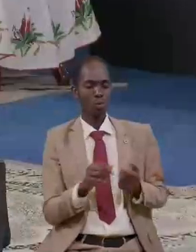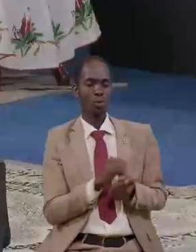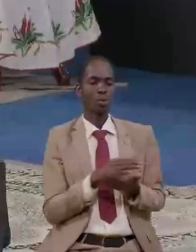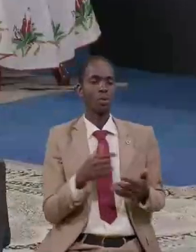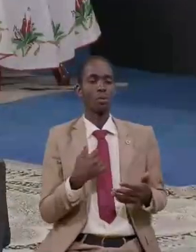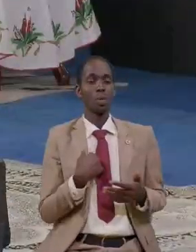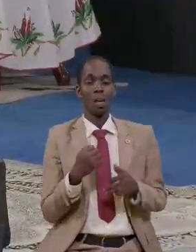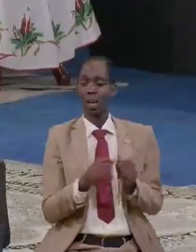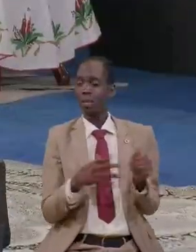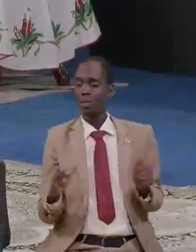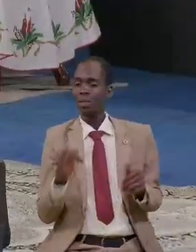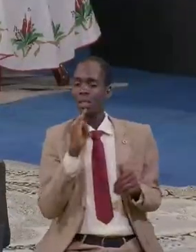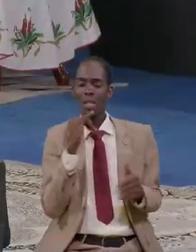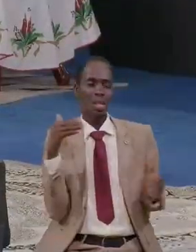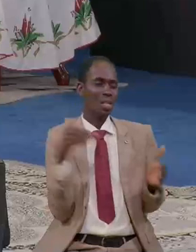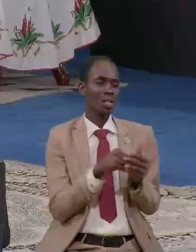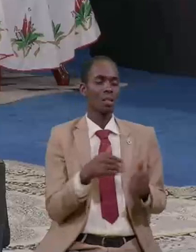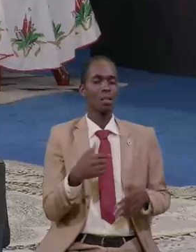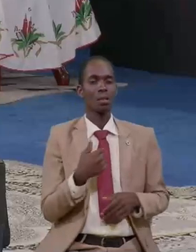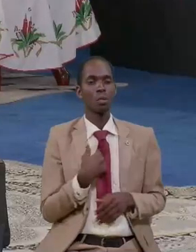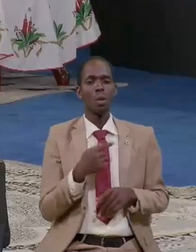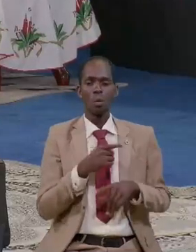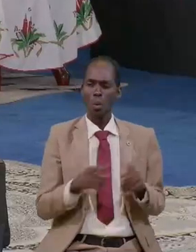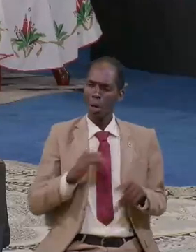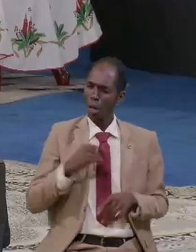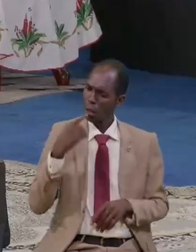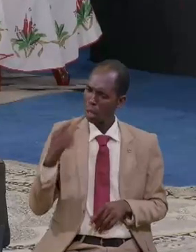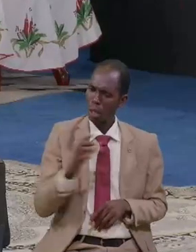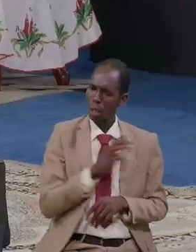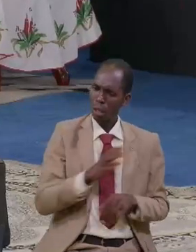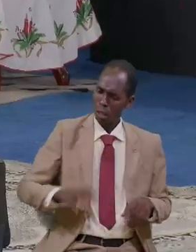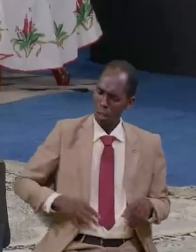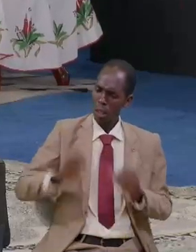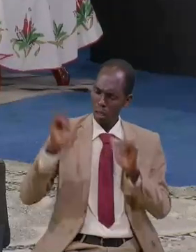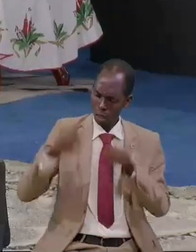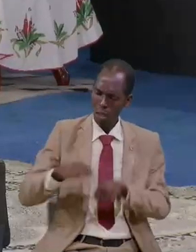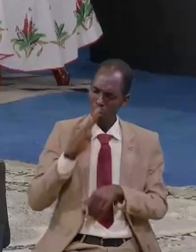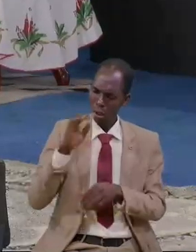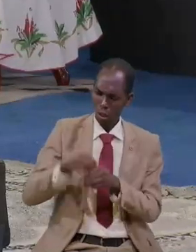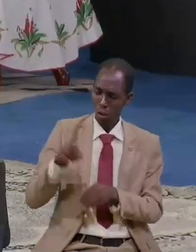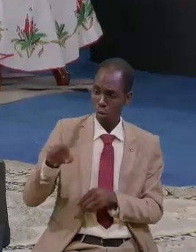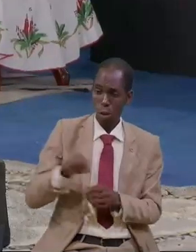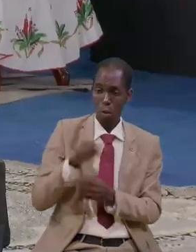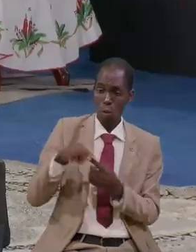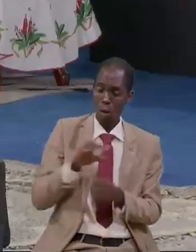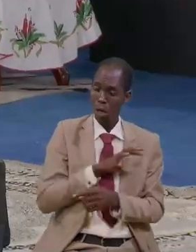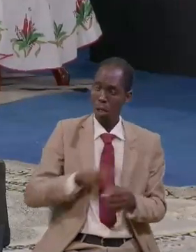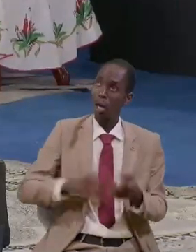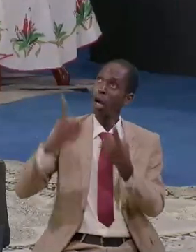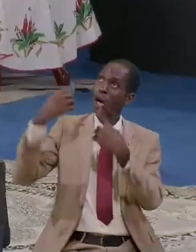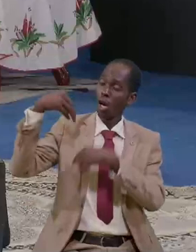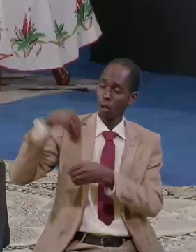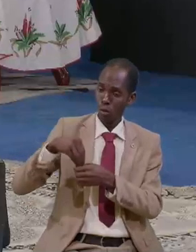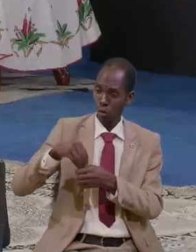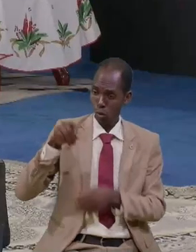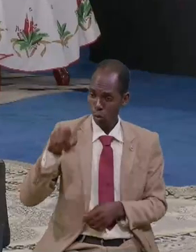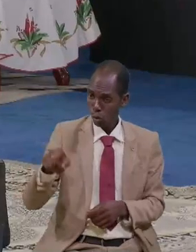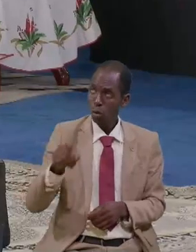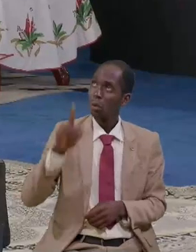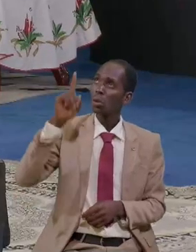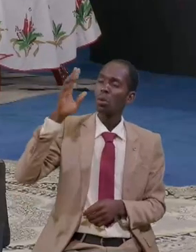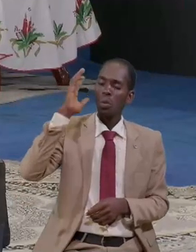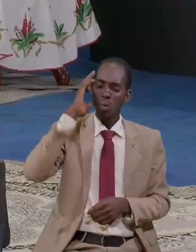tout me poursuit. J'ai dit, mais Christ peut être au-dedans de toi. Et quand Christ entre en toi, Il va